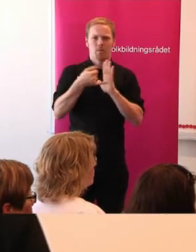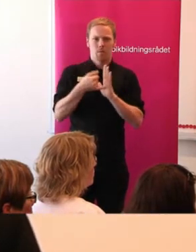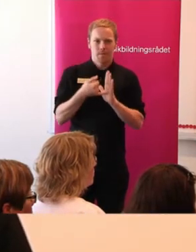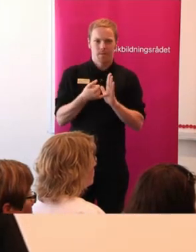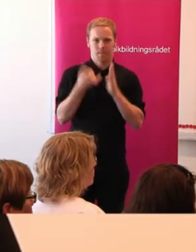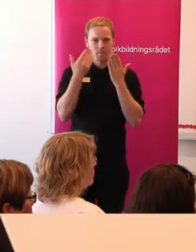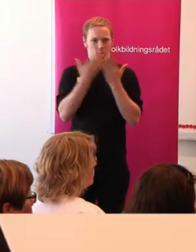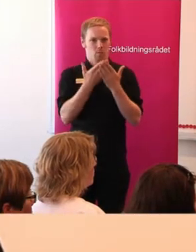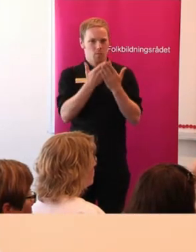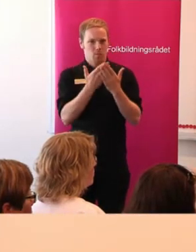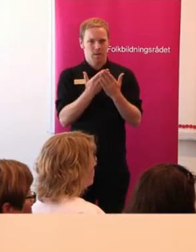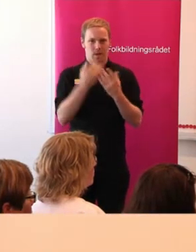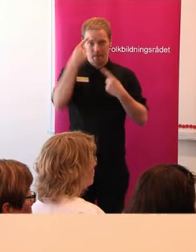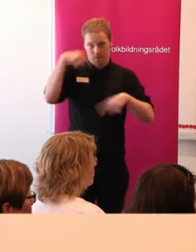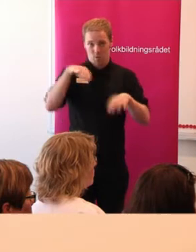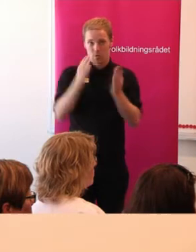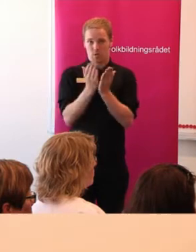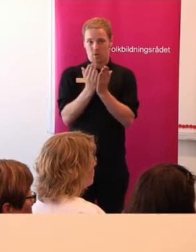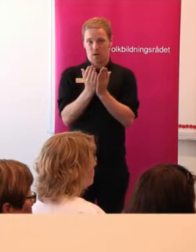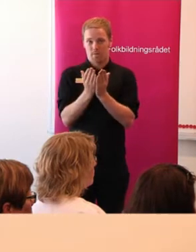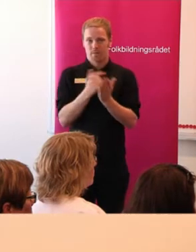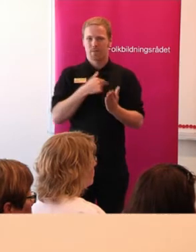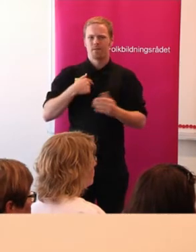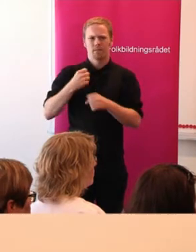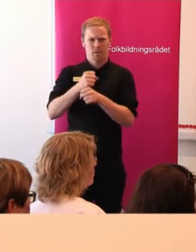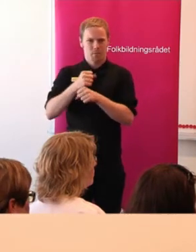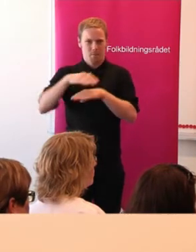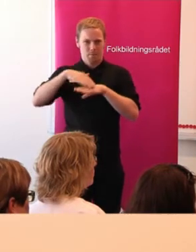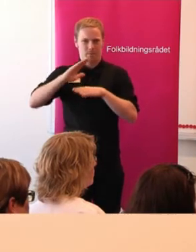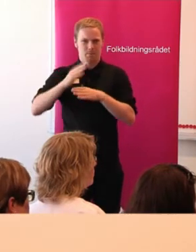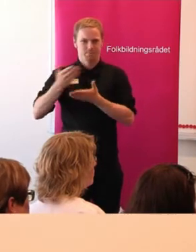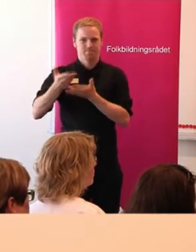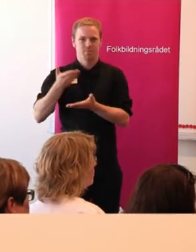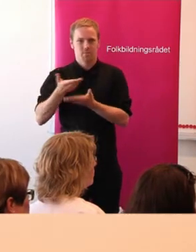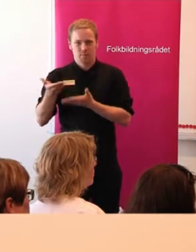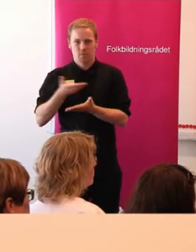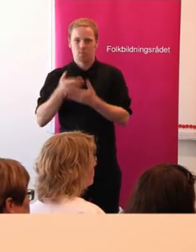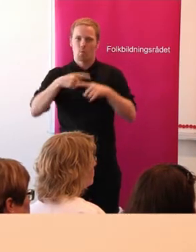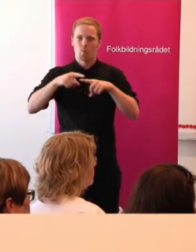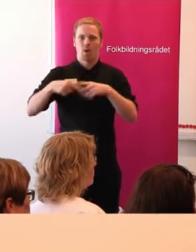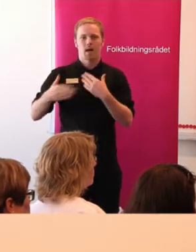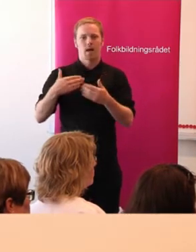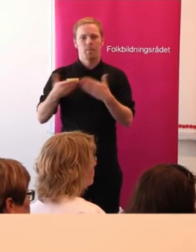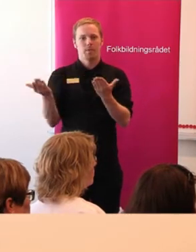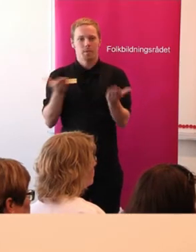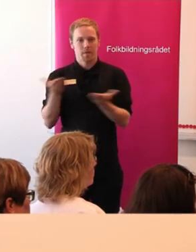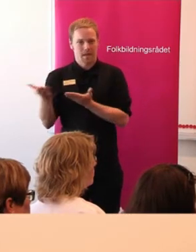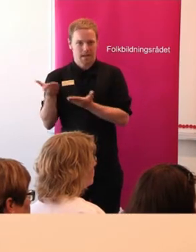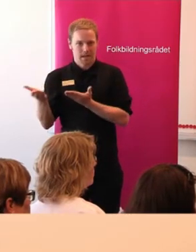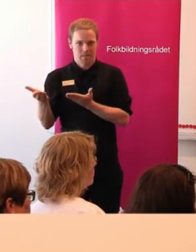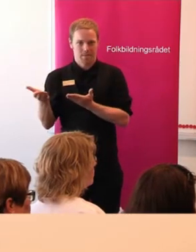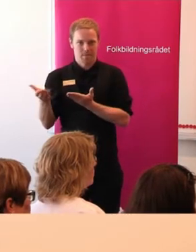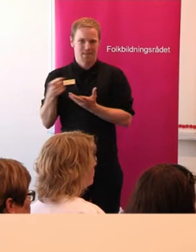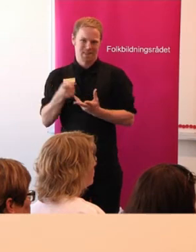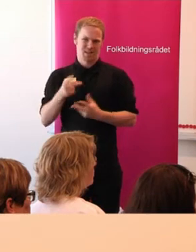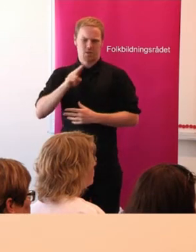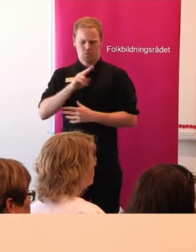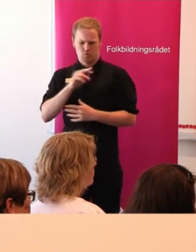bättre i samverkan med olika arbetsförmedlingarna. För där har det, ju, det är ett nytt samarbete för många